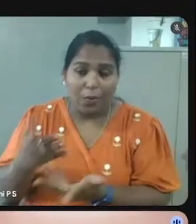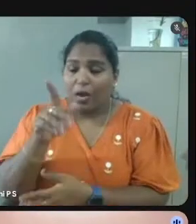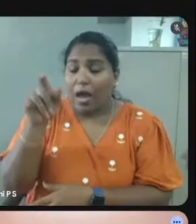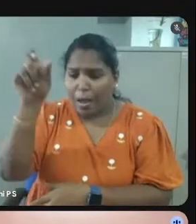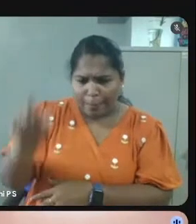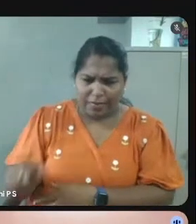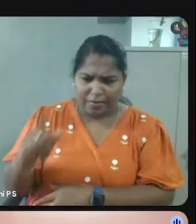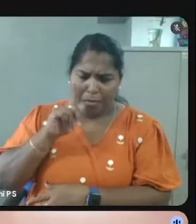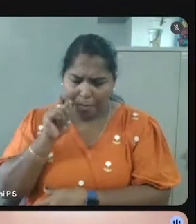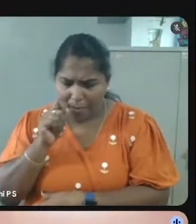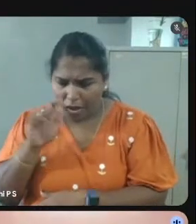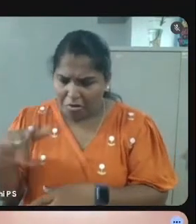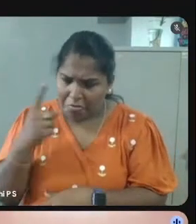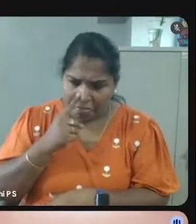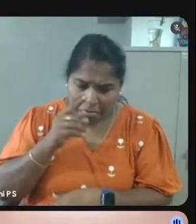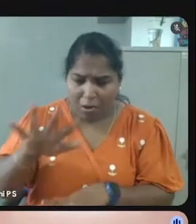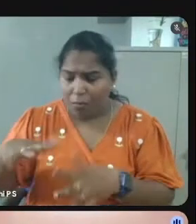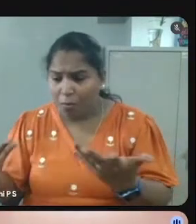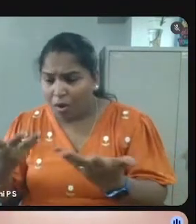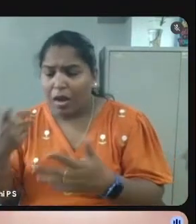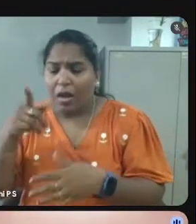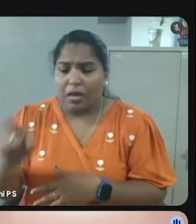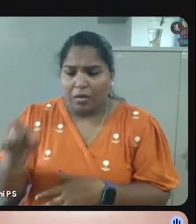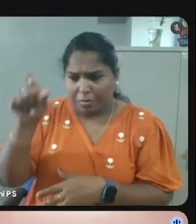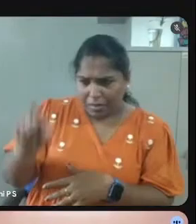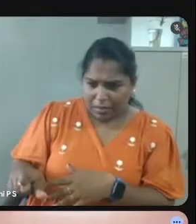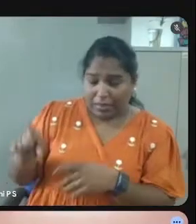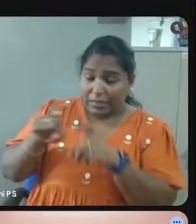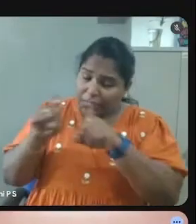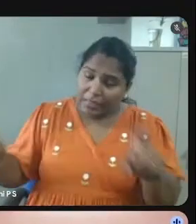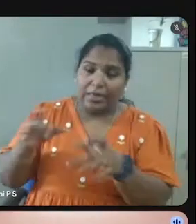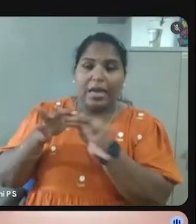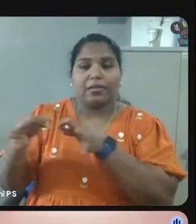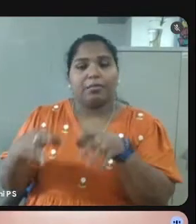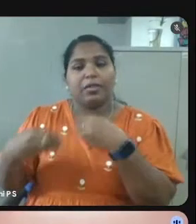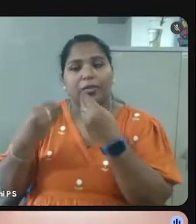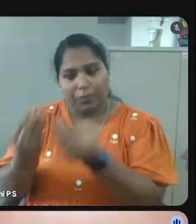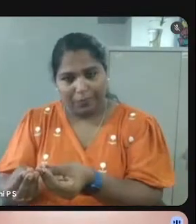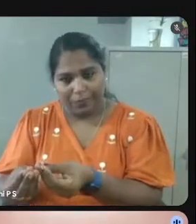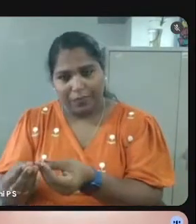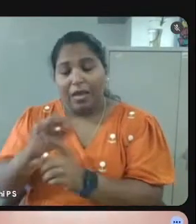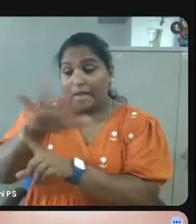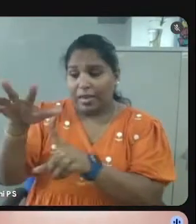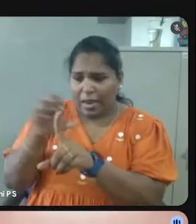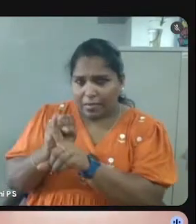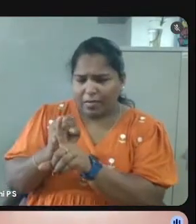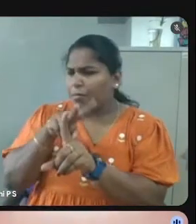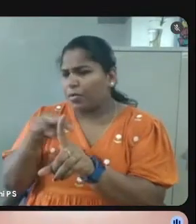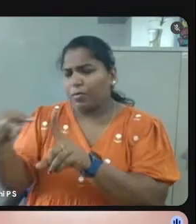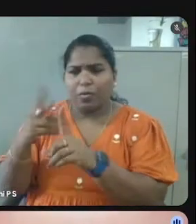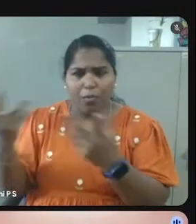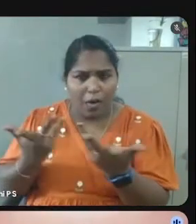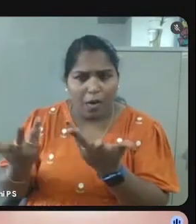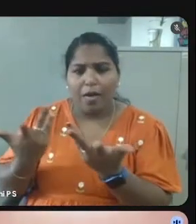പ്രിഫറൻസസ് ഉണ്ടായിരിക്കും സെക്ഷുവൽ പ്രിഫറൻസിൽ, അവർക്ക് അത് ഒരു നന്നായിട്ട് ഒരു പറഞ്ഞു കൊടുക്കും. കൾച്ചറൽ ആസ്പെക്റ്റും പറഞ്ഞു കൊടുക്കും. ഇമ്പൾസ്